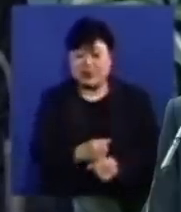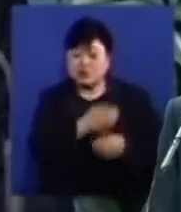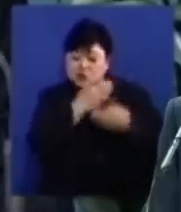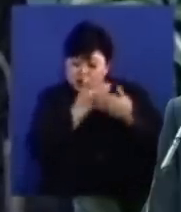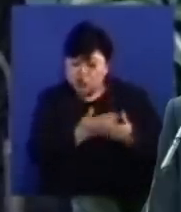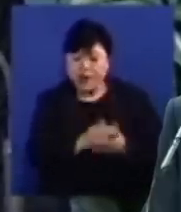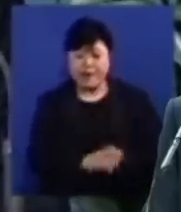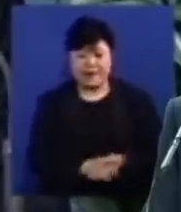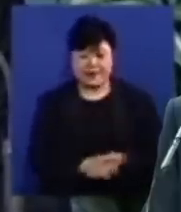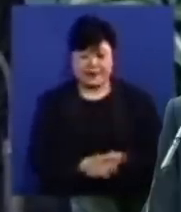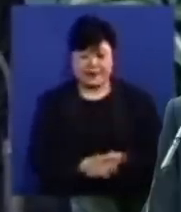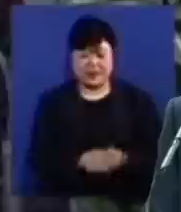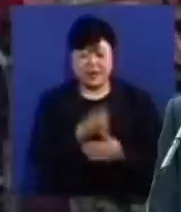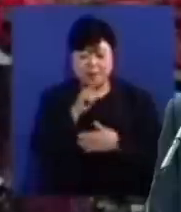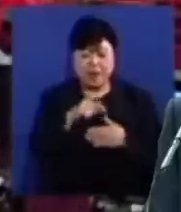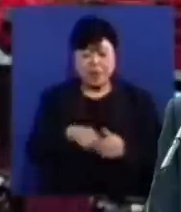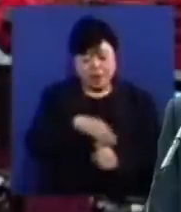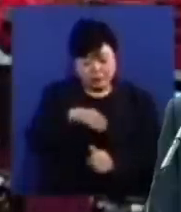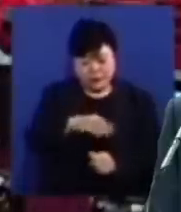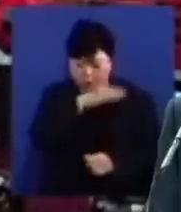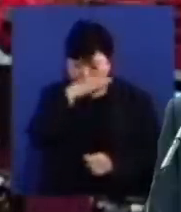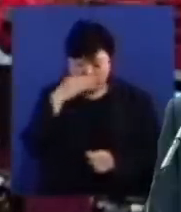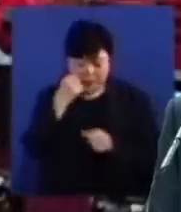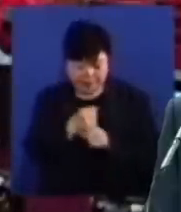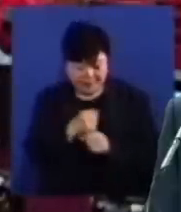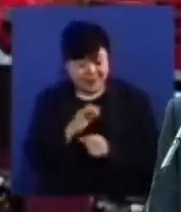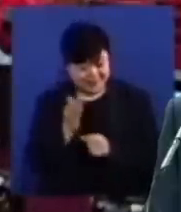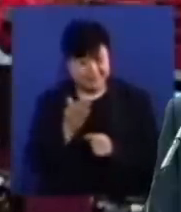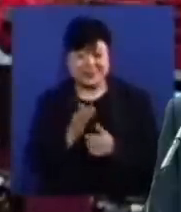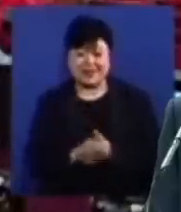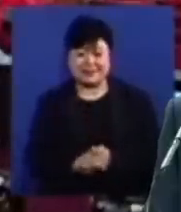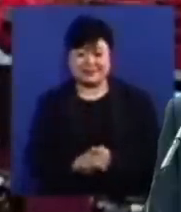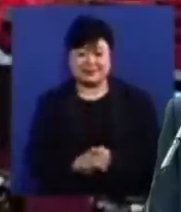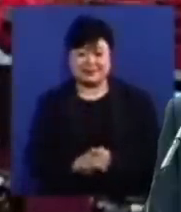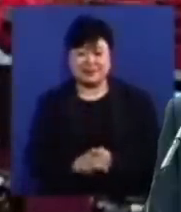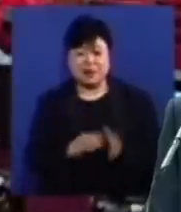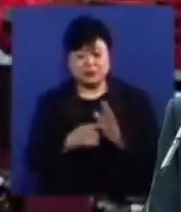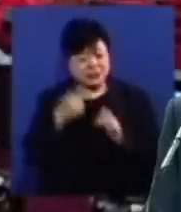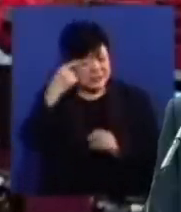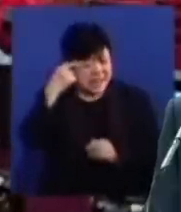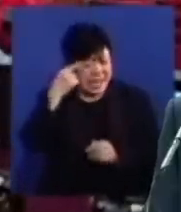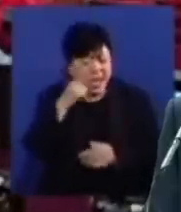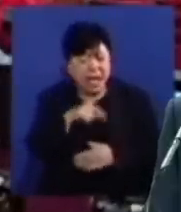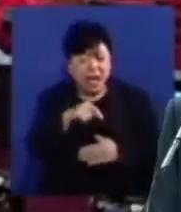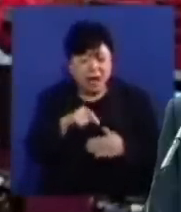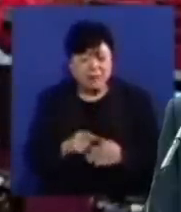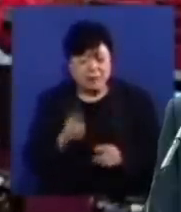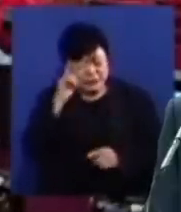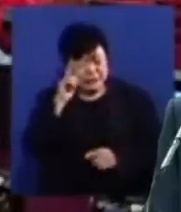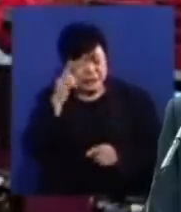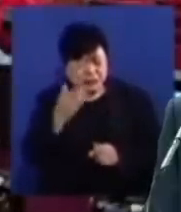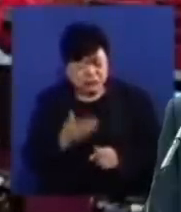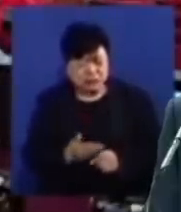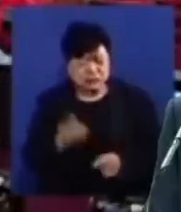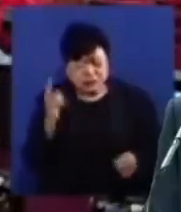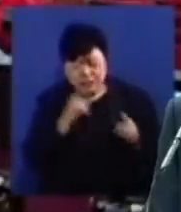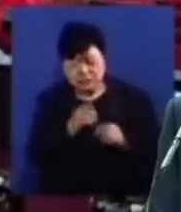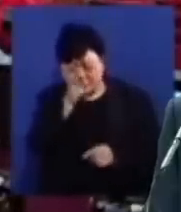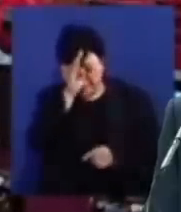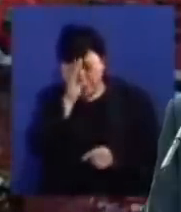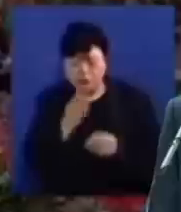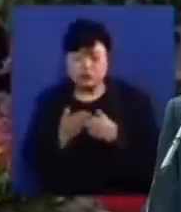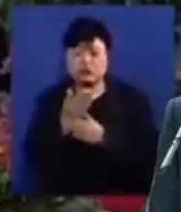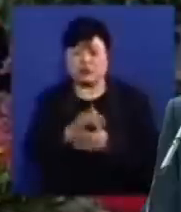중요한 것이므로 여러분 마음의 분위기를 올바르게 만들어야 되는 것입니다. 부정적인 생각은 우리 마음에 스트레스를 주어 상처와 병이